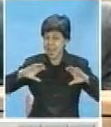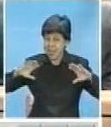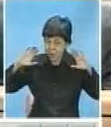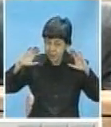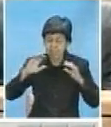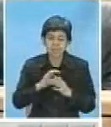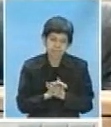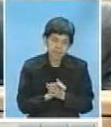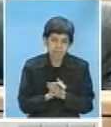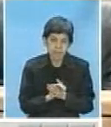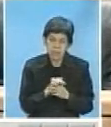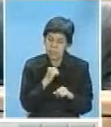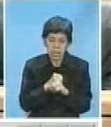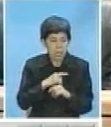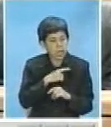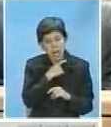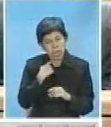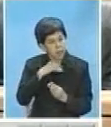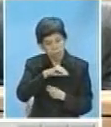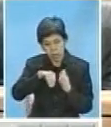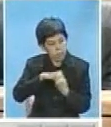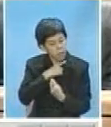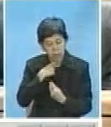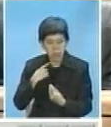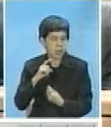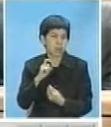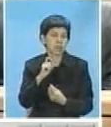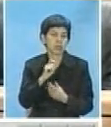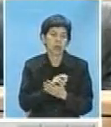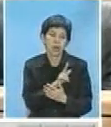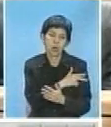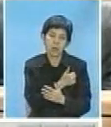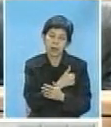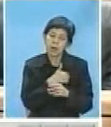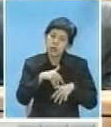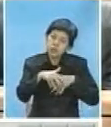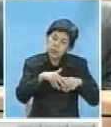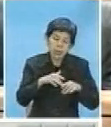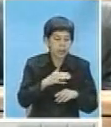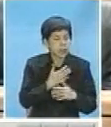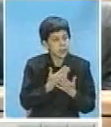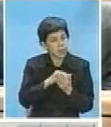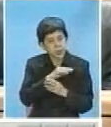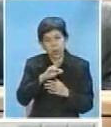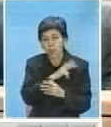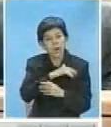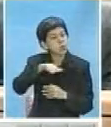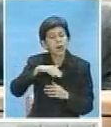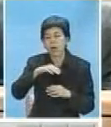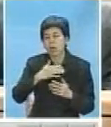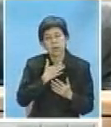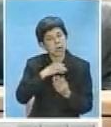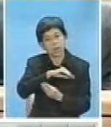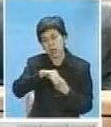อยู่ในสภาพขาดทุนทุกระดับครับโรงพยาบาลชุมชนขาดทุน โรงพยาบาลทั่วไปขาดทุนโรงพยาบา